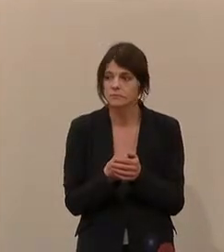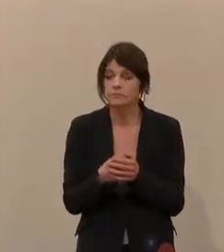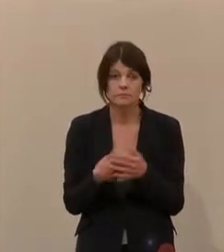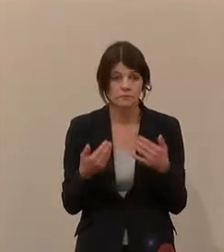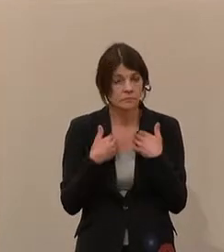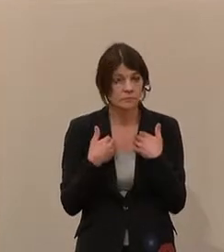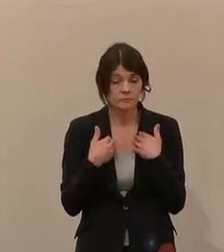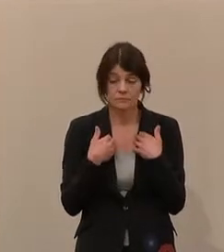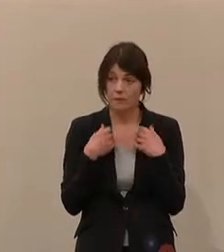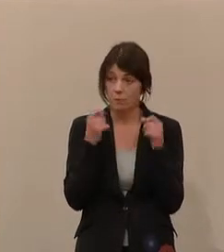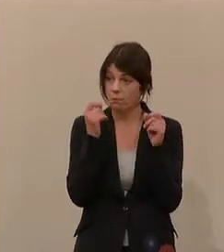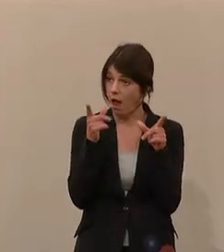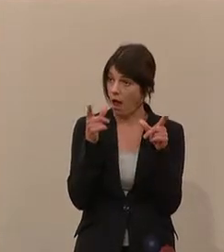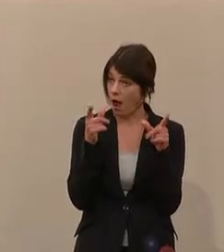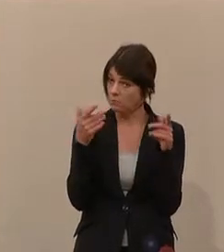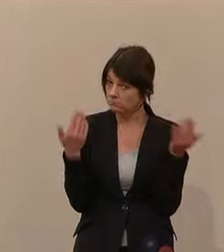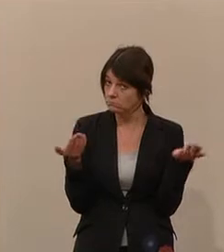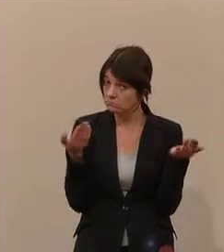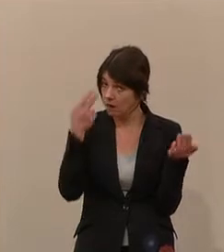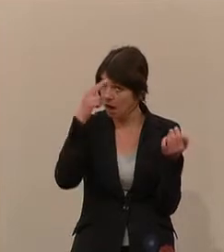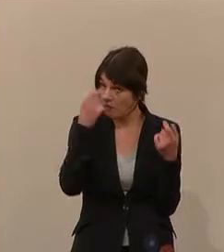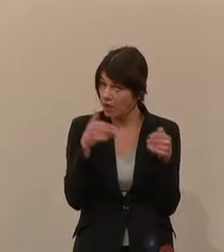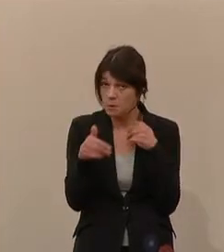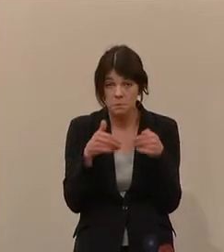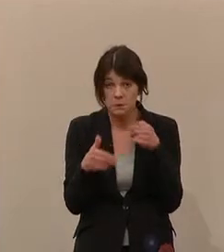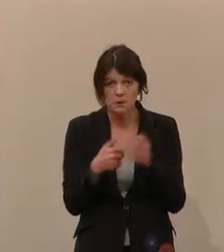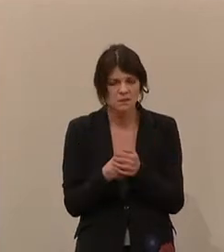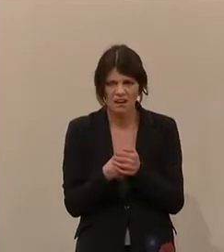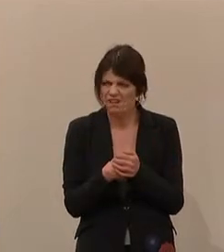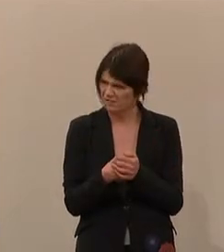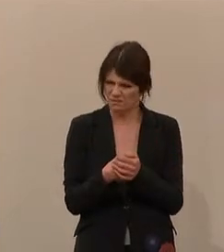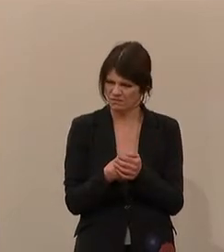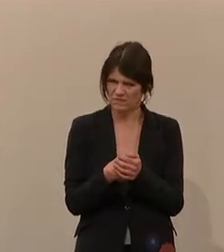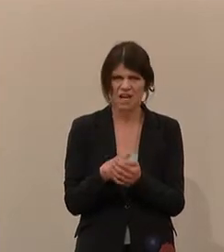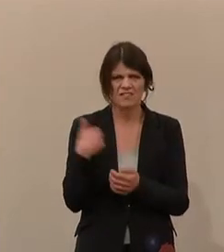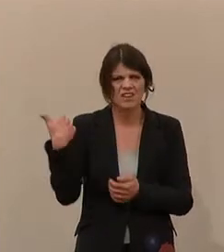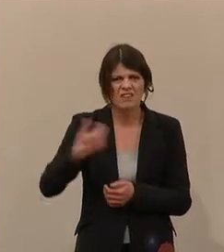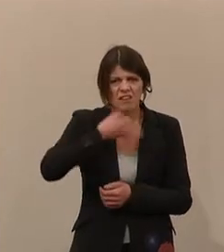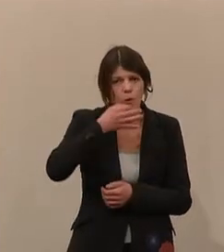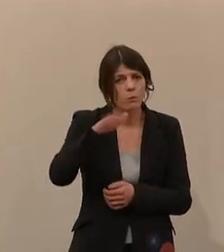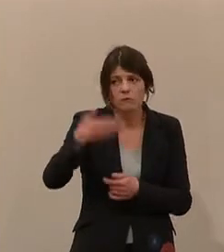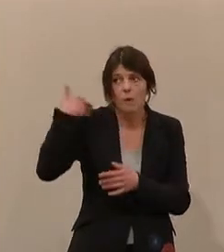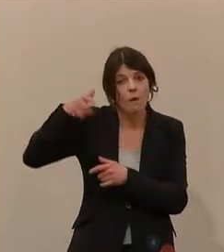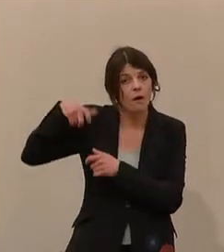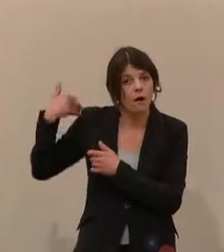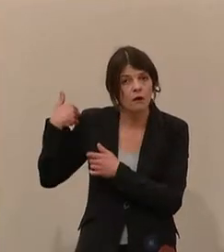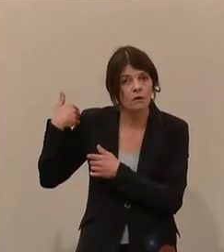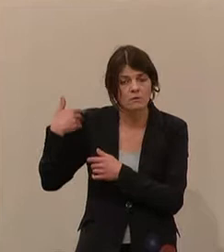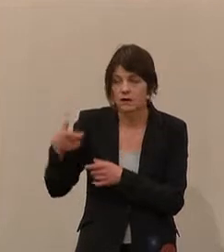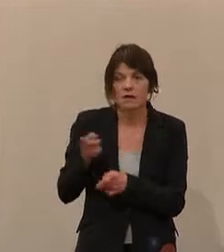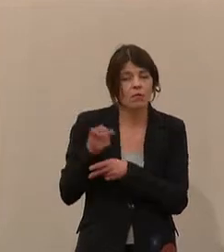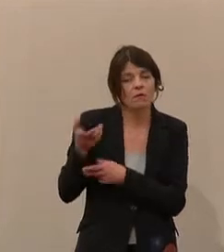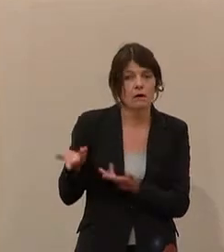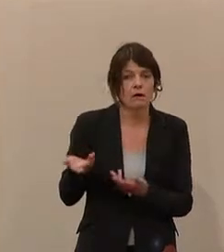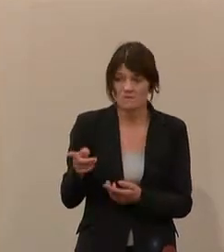ich bin baff erstaunt, Herr Finanzminister, wie Sie über Ihre Vorgänger herziehen. Sie haben gesagt, Sie haben sich